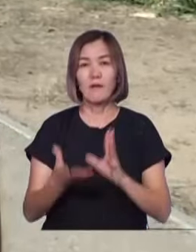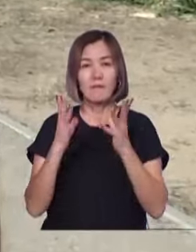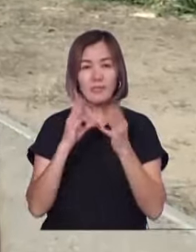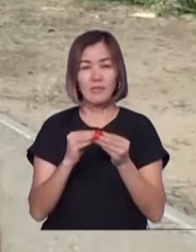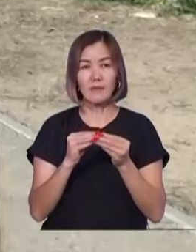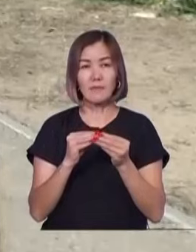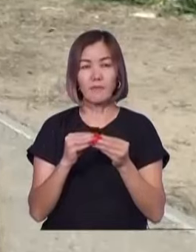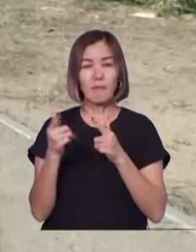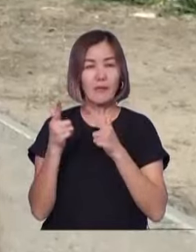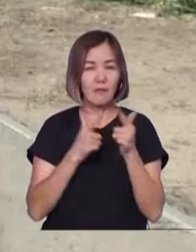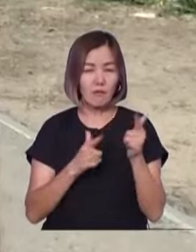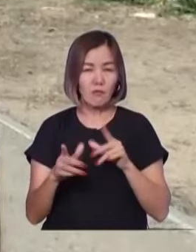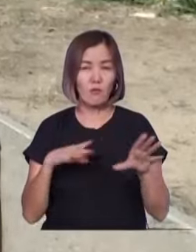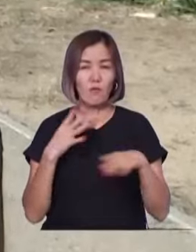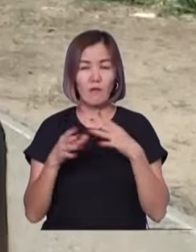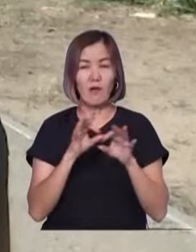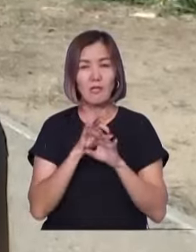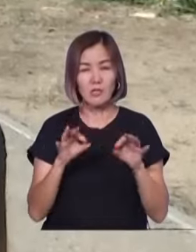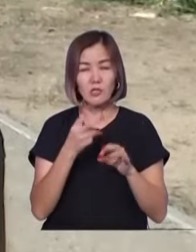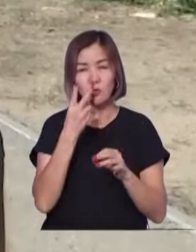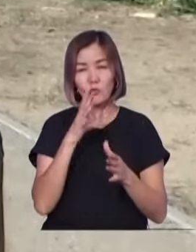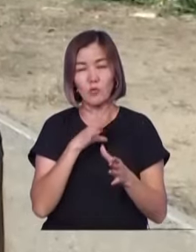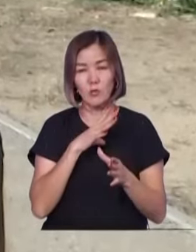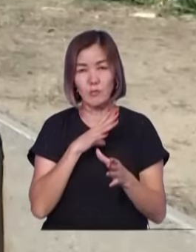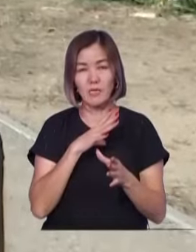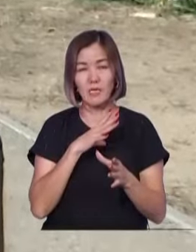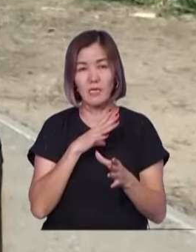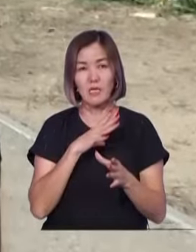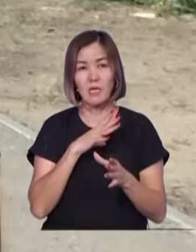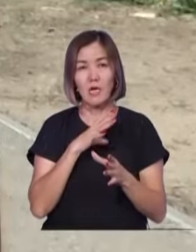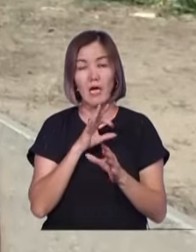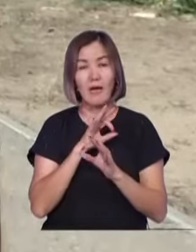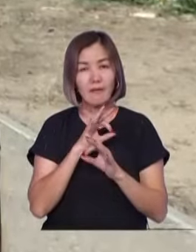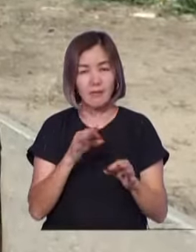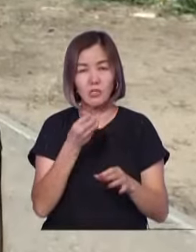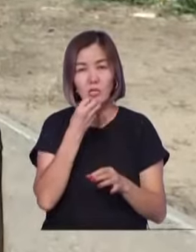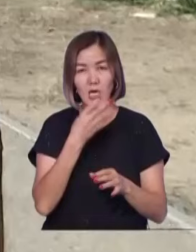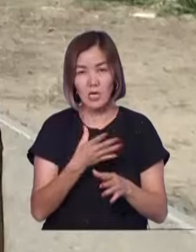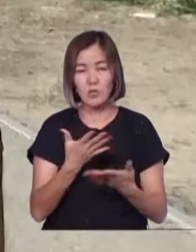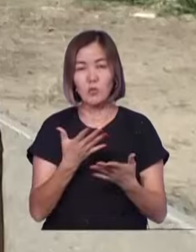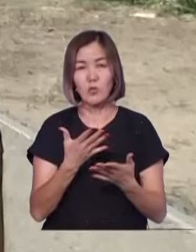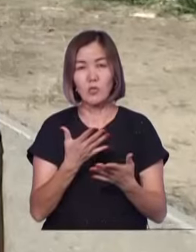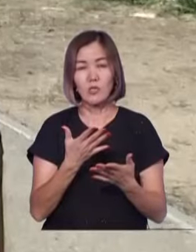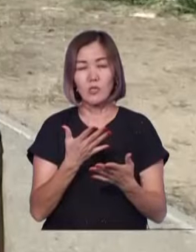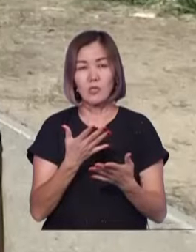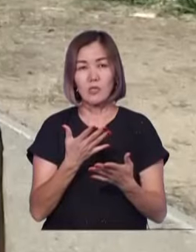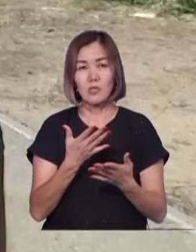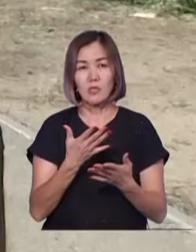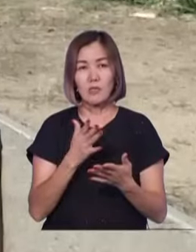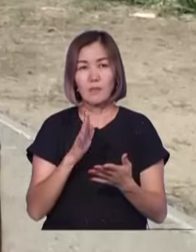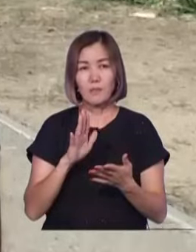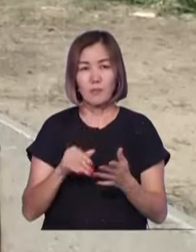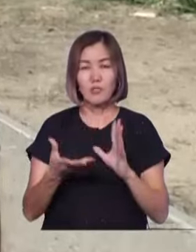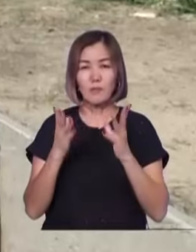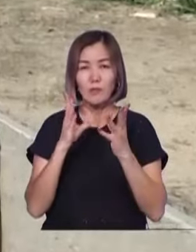конечно подготовка абитуриентов неплохая видно что ребята готовились сдают хорошо на первый взгляд после подсчёта